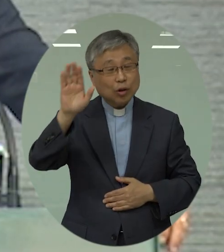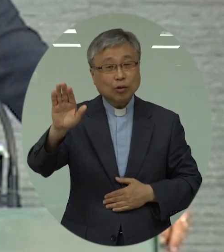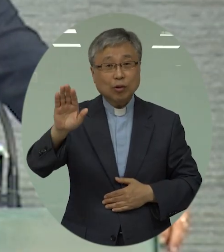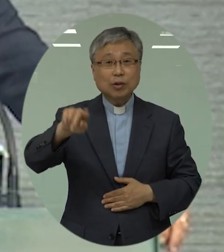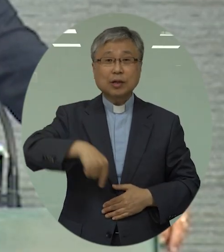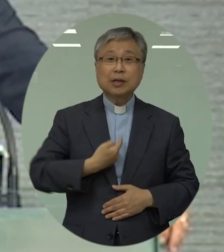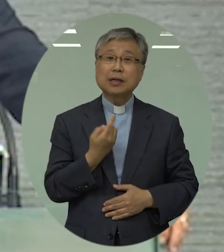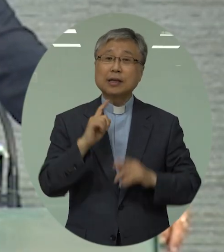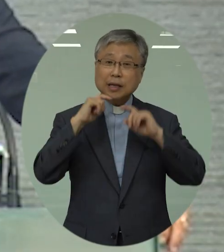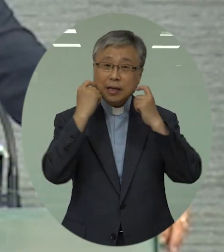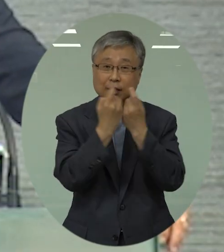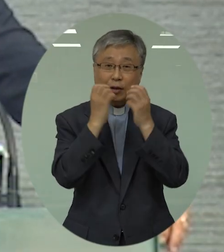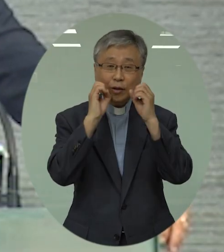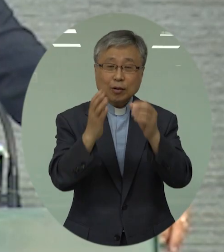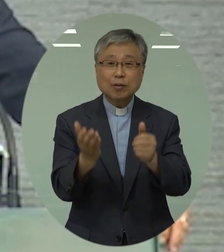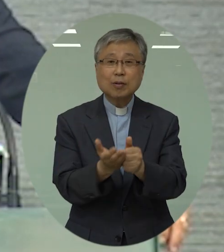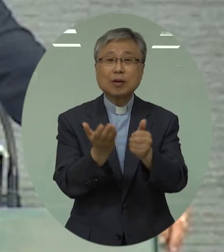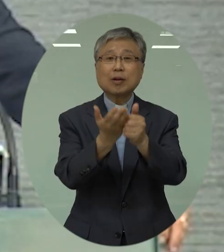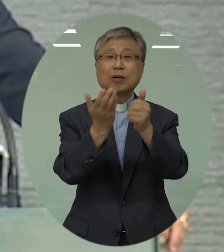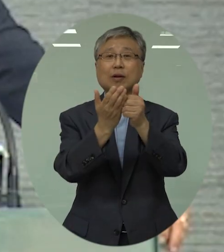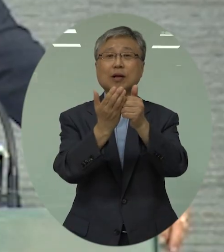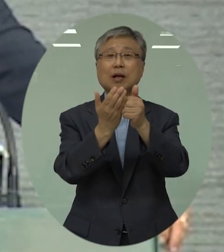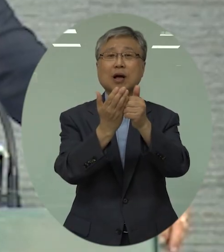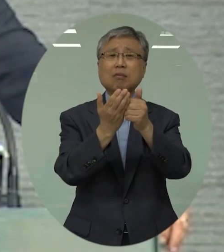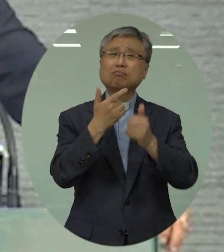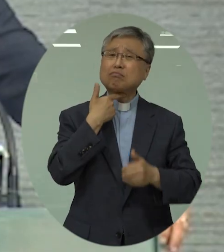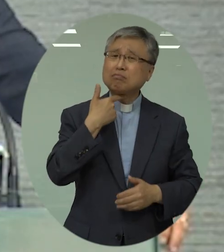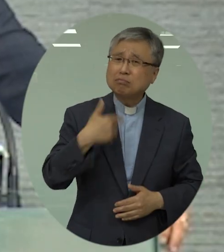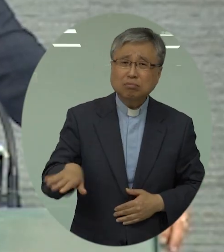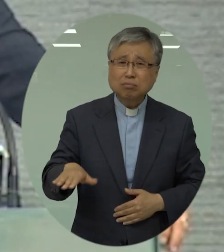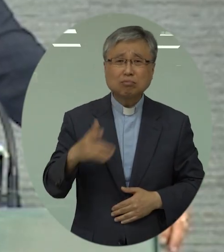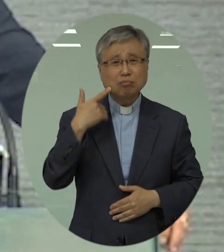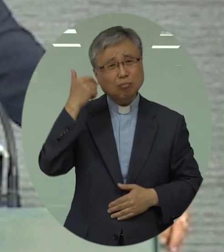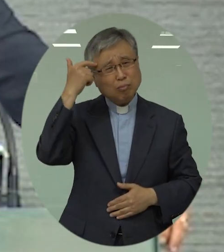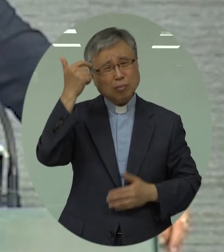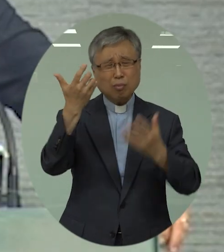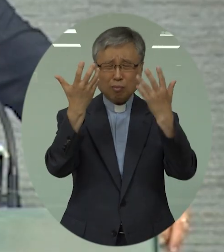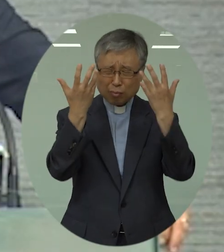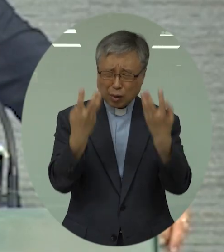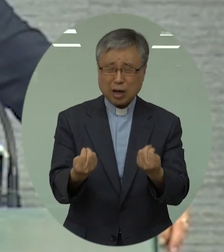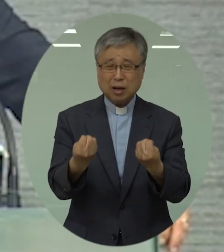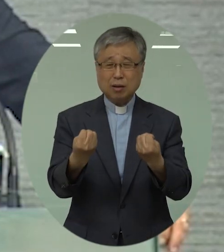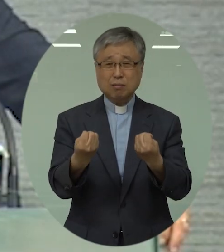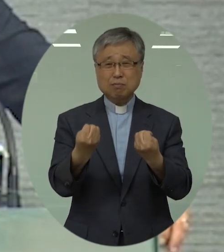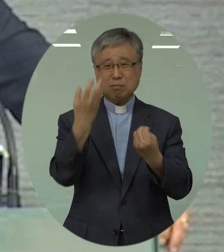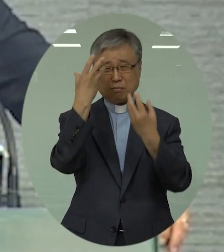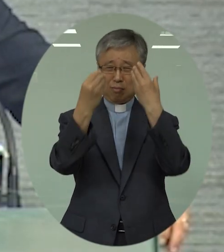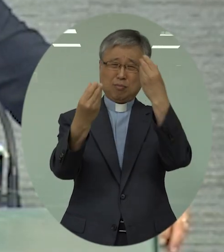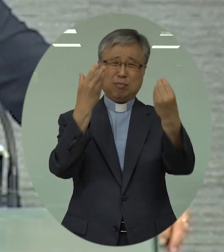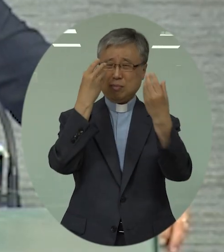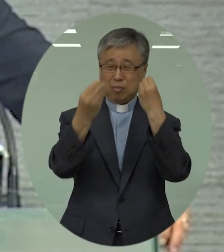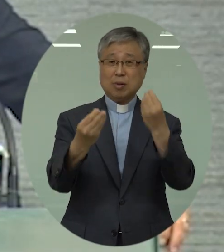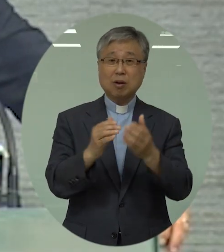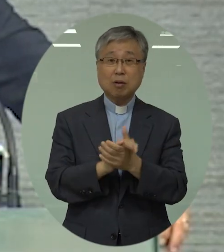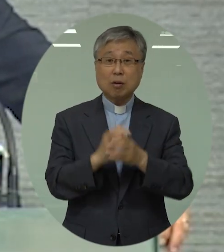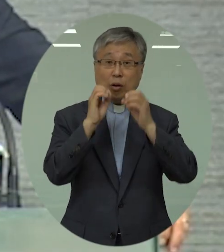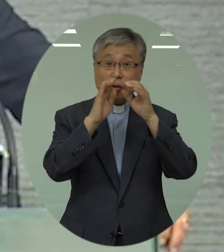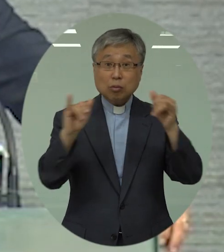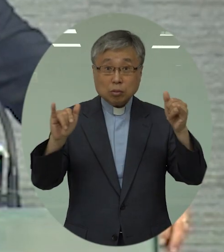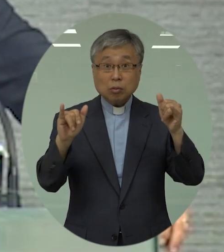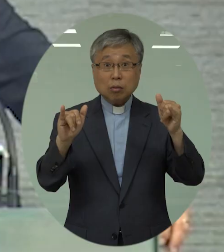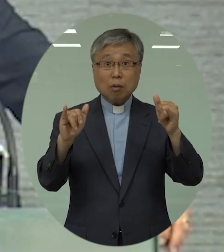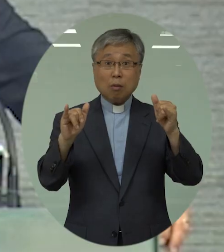자기가 개인적으로 전도하고 한 번도 양육 못 해본 목사님들 수다하게 봤어요. 선교사로